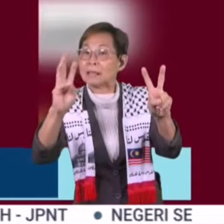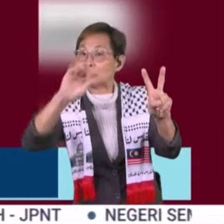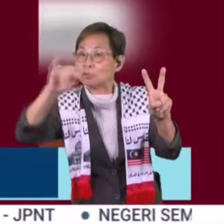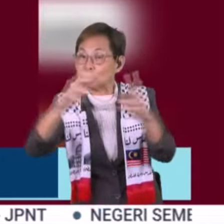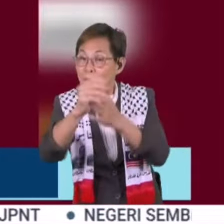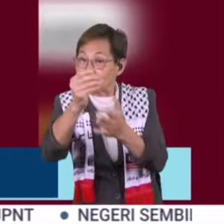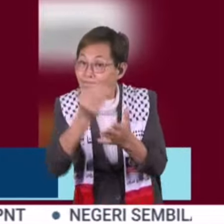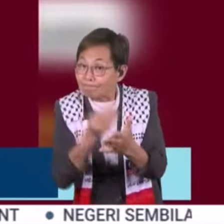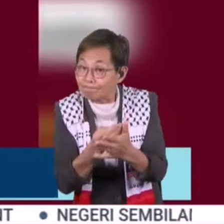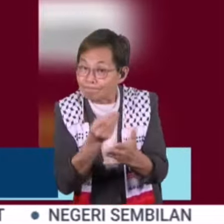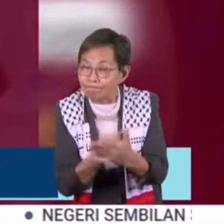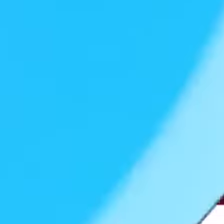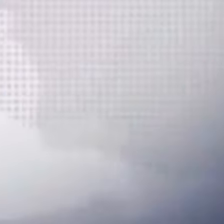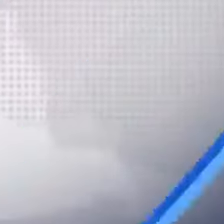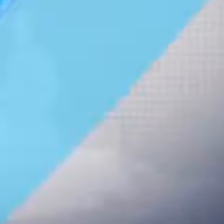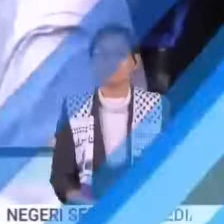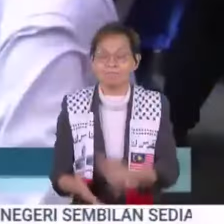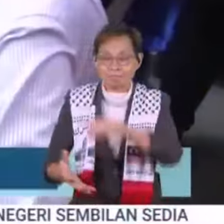RM217.96 juta.